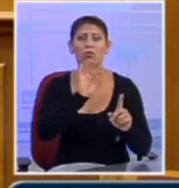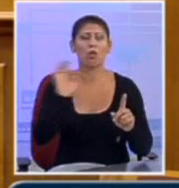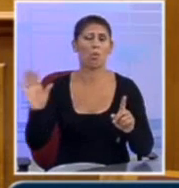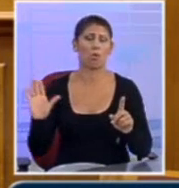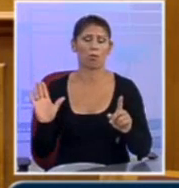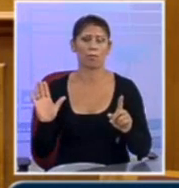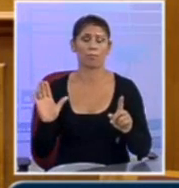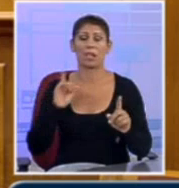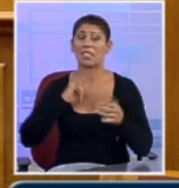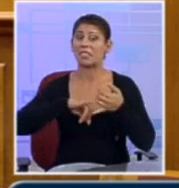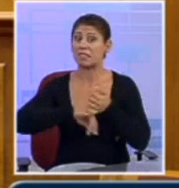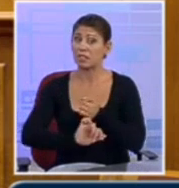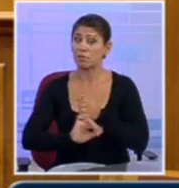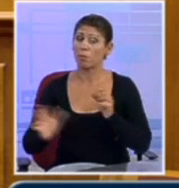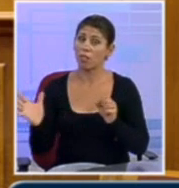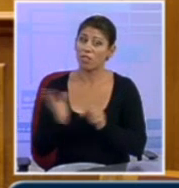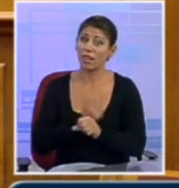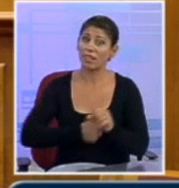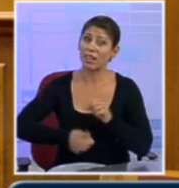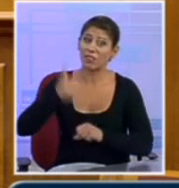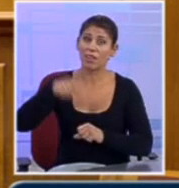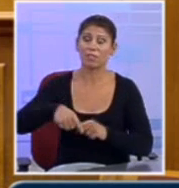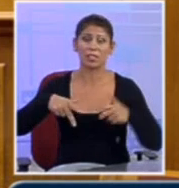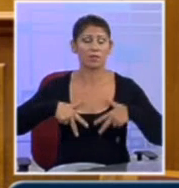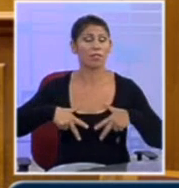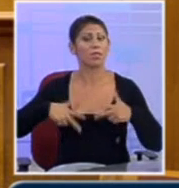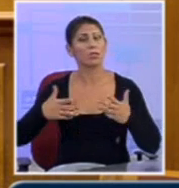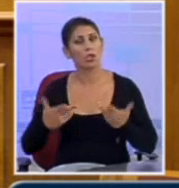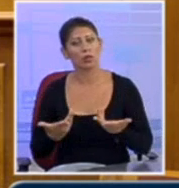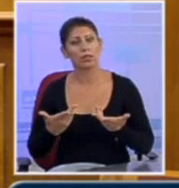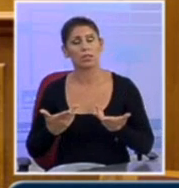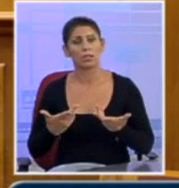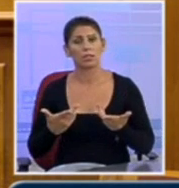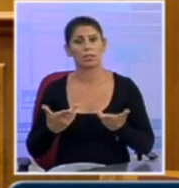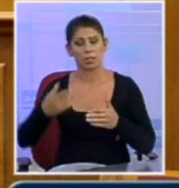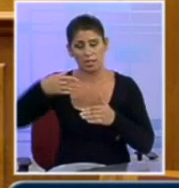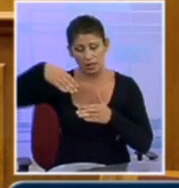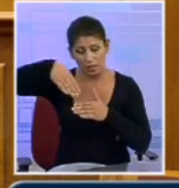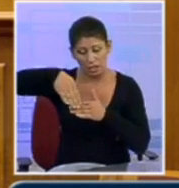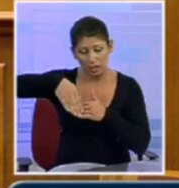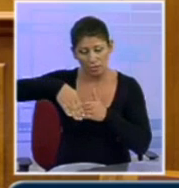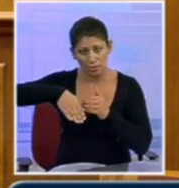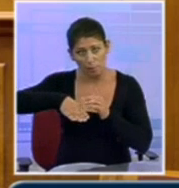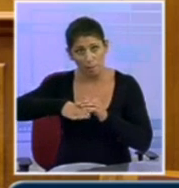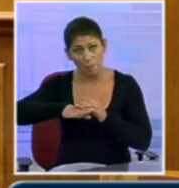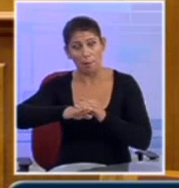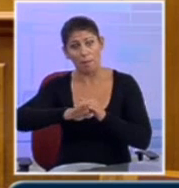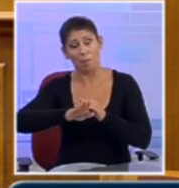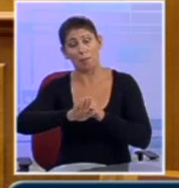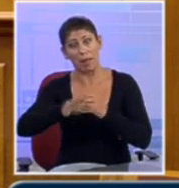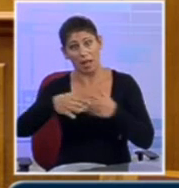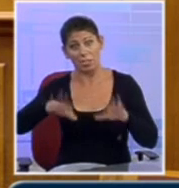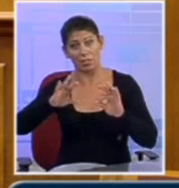Το στίχημα που θα κερδίσει αυτή η κυβέρνηση είναι ότι η ανάσχεση της ύφεσης και η